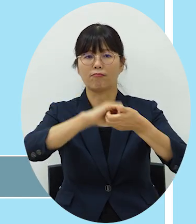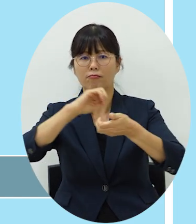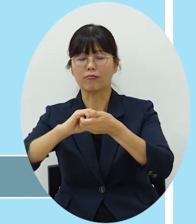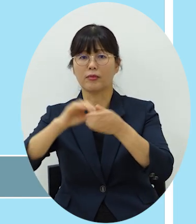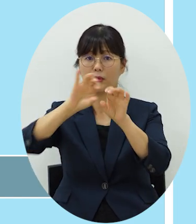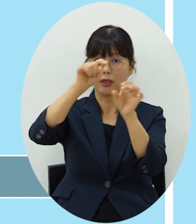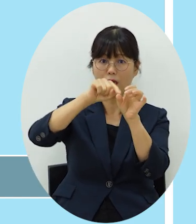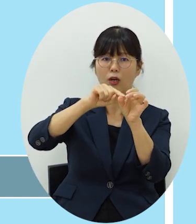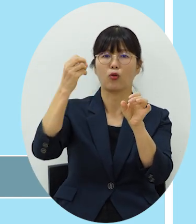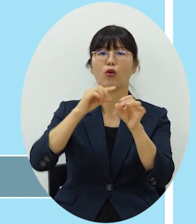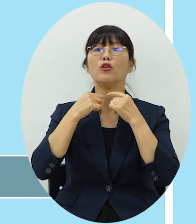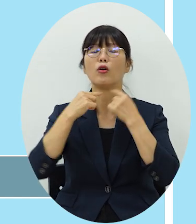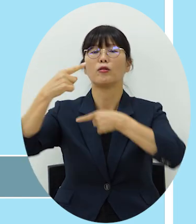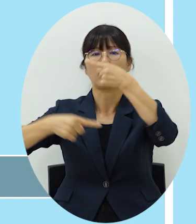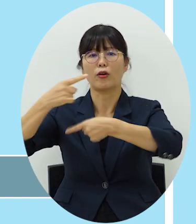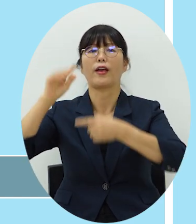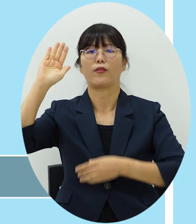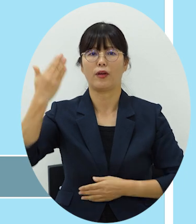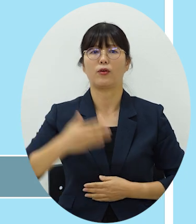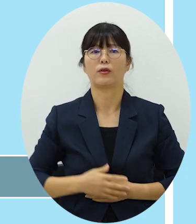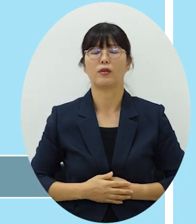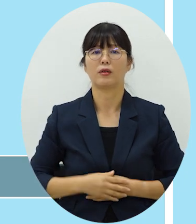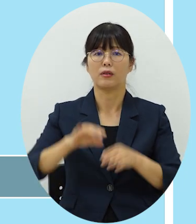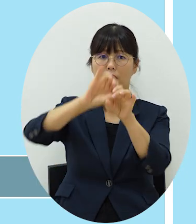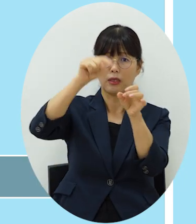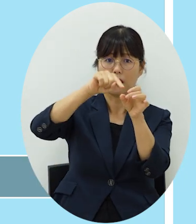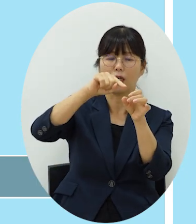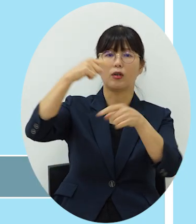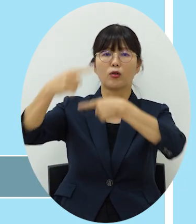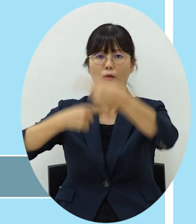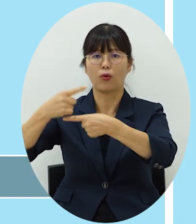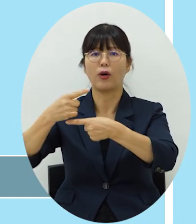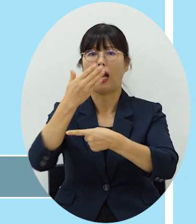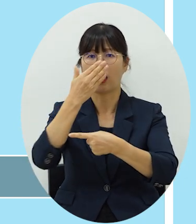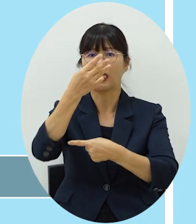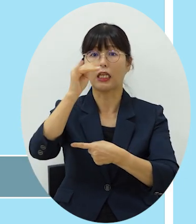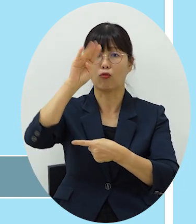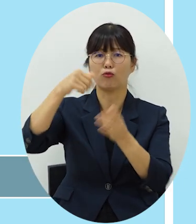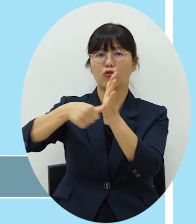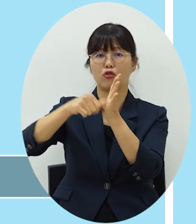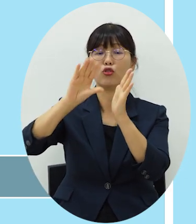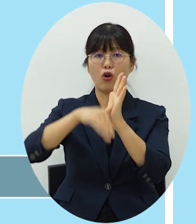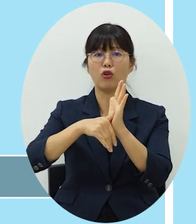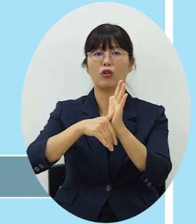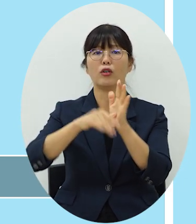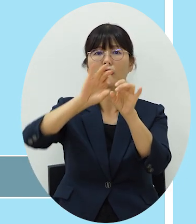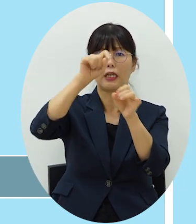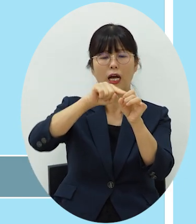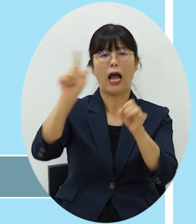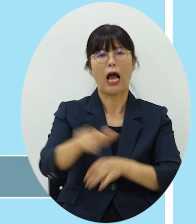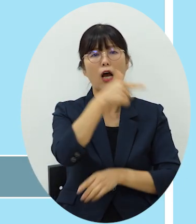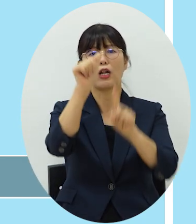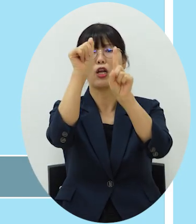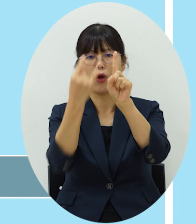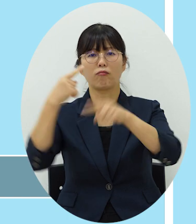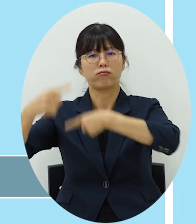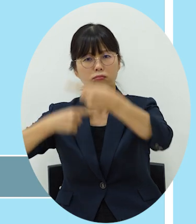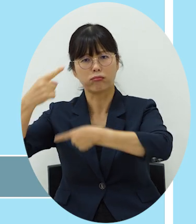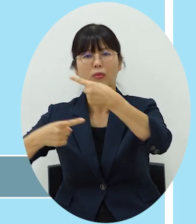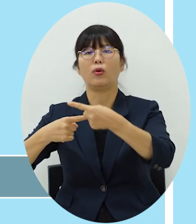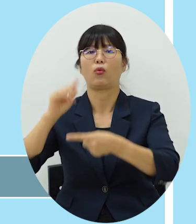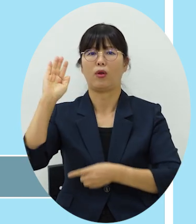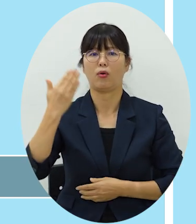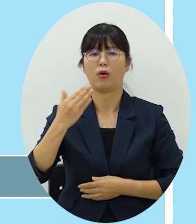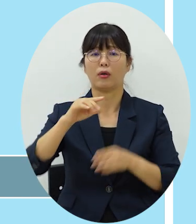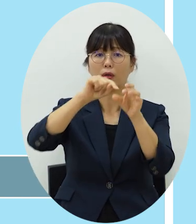주기적으로 내관과 T튜브를 교체해야 합니다. 내관 교체가 가능한 T튜브 제품의 경우 내관은 1일 1회 교체를 원칙으로